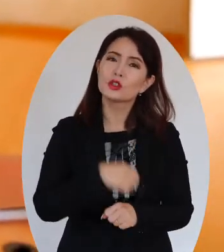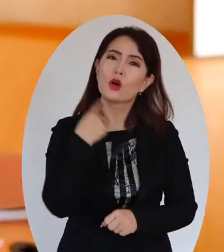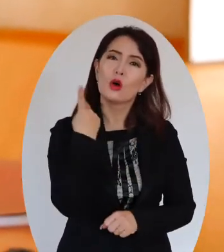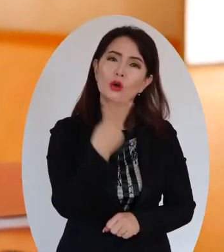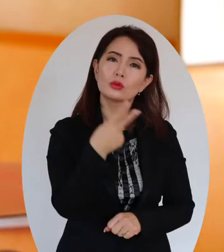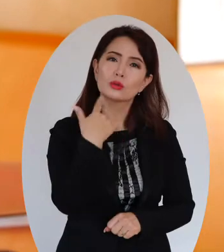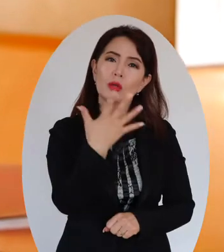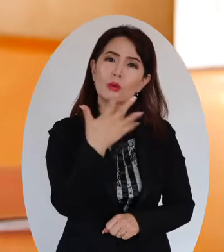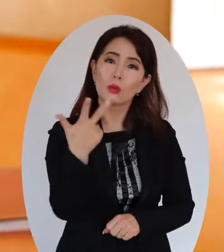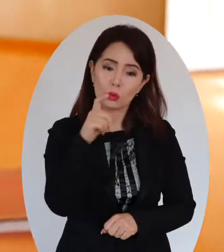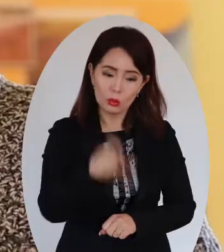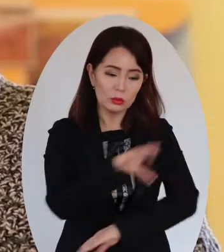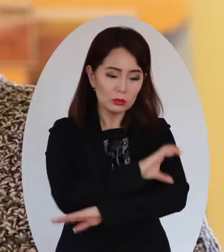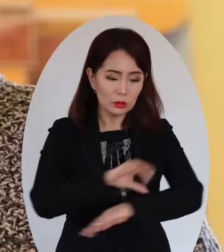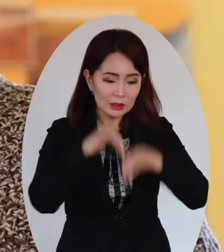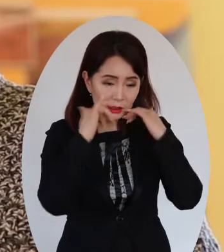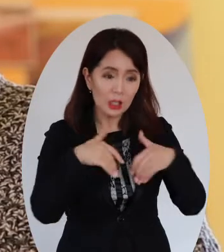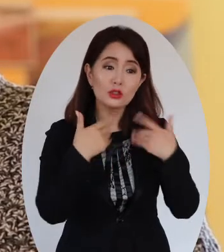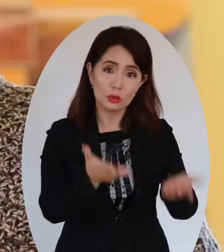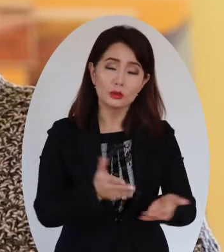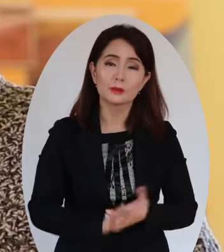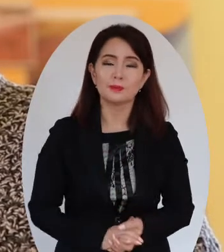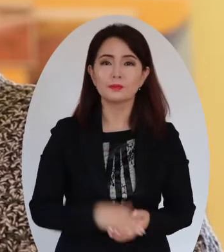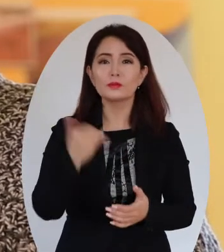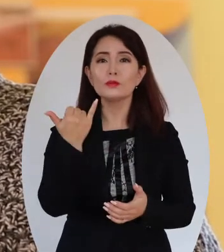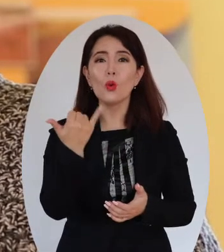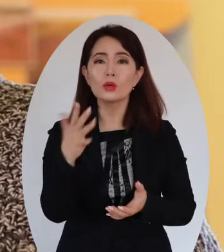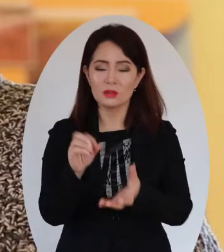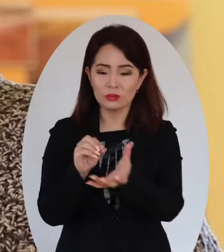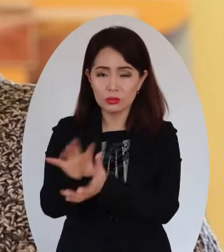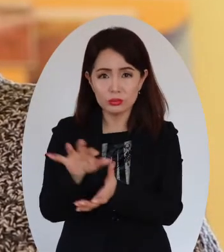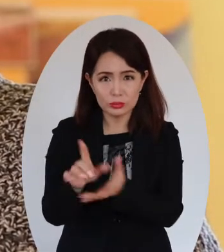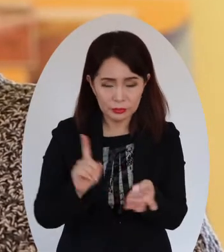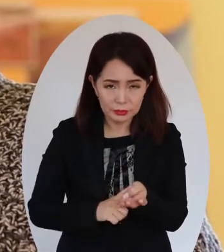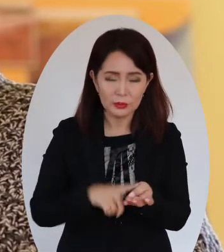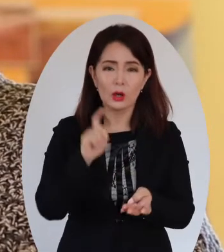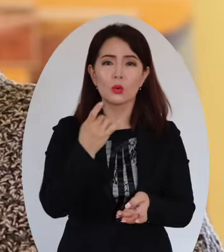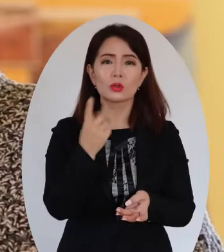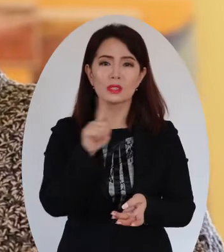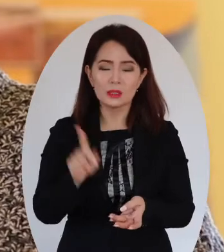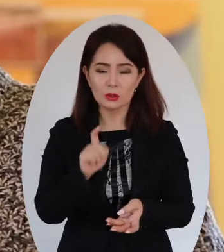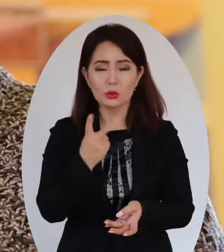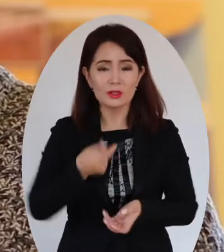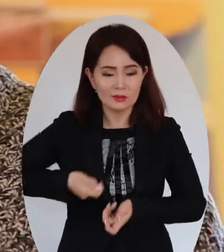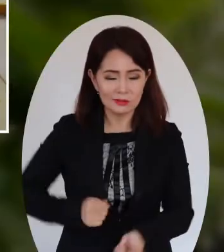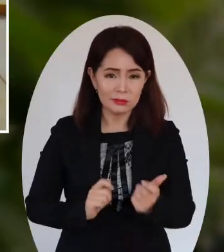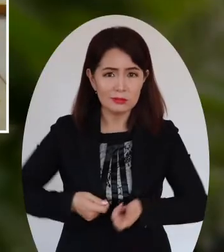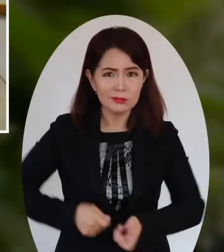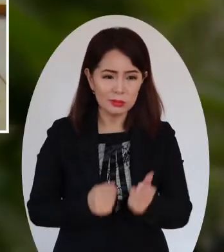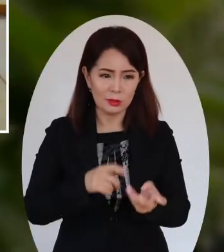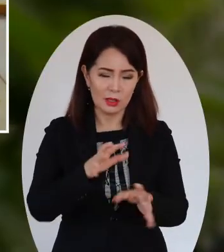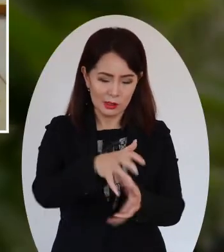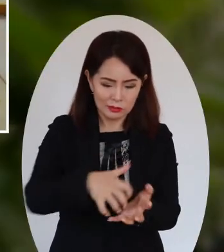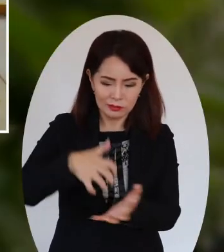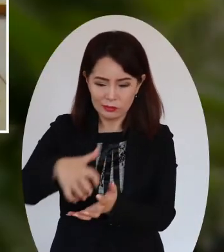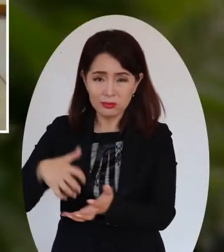хүнийг сургасан байгаа. Услуурын систем, хөрц, тэгэл янз бүрийн ойр зүрийн сэрүүлтийн багж магжийг